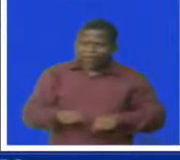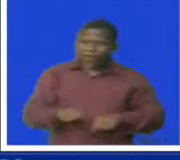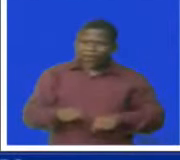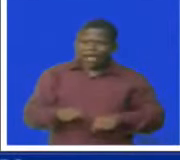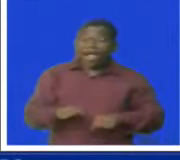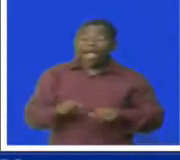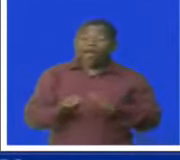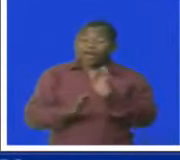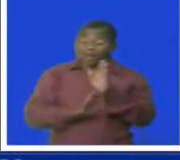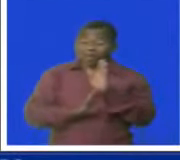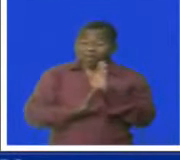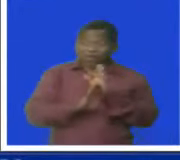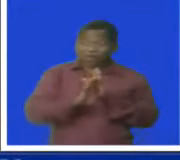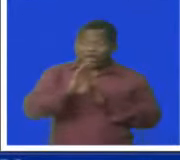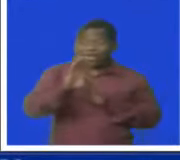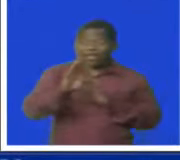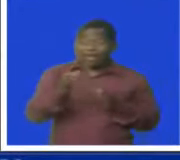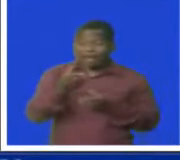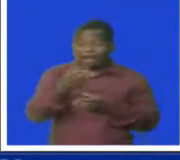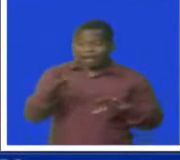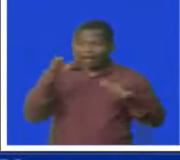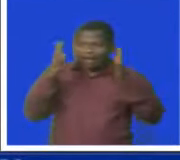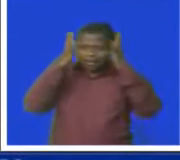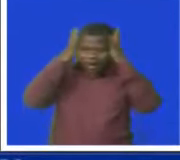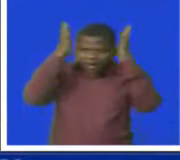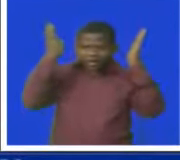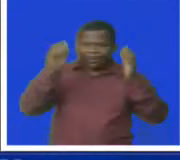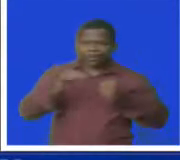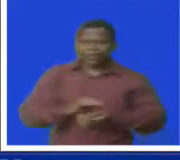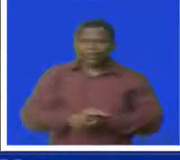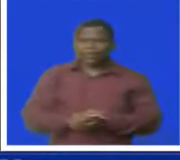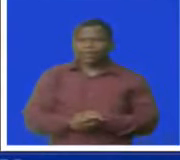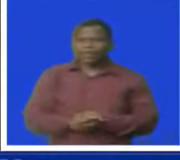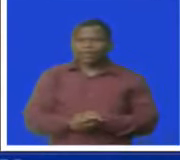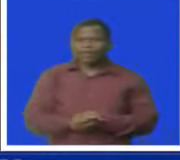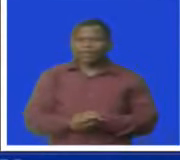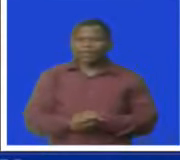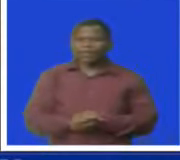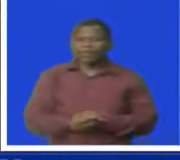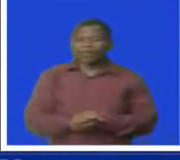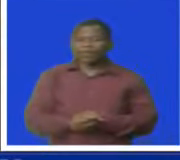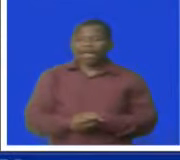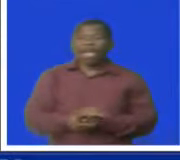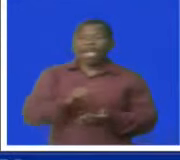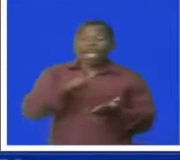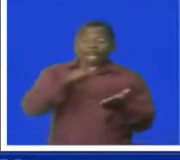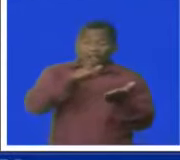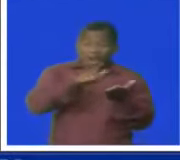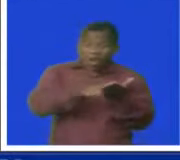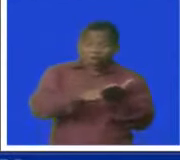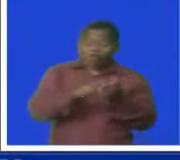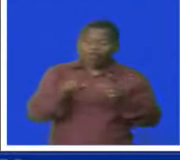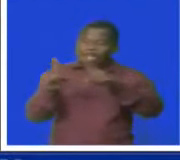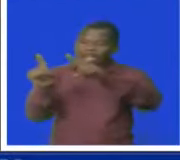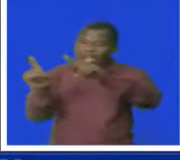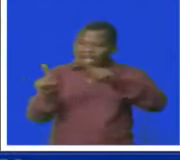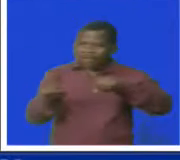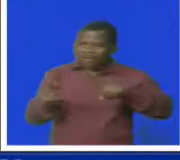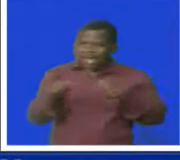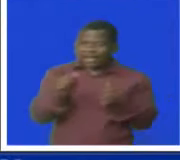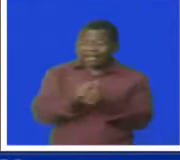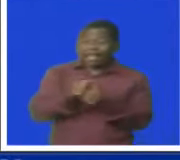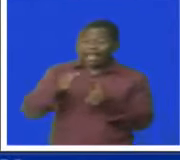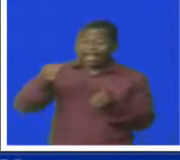Umthetho lohlose ukuqinisa uhlangothi lwetelibalo e-African Charter on Statistics nguleminye imithetho lelishumi nakunye